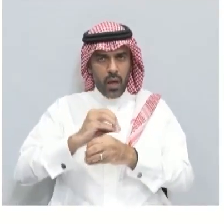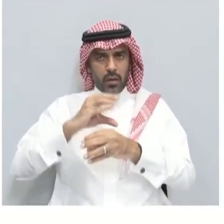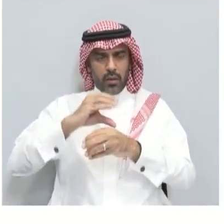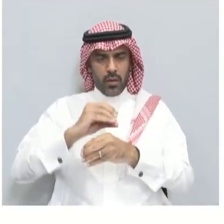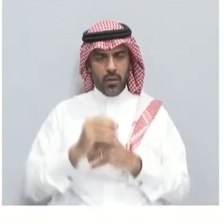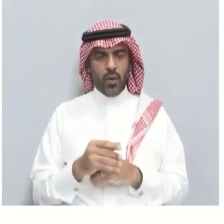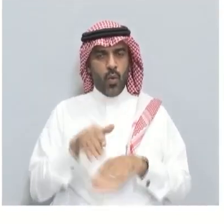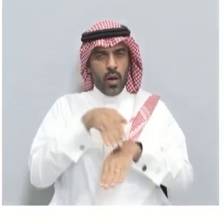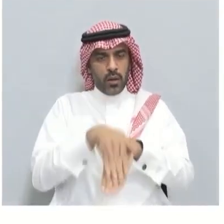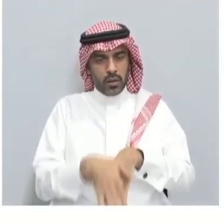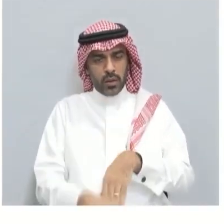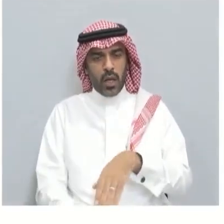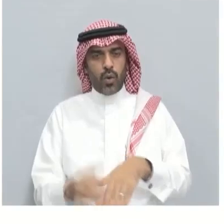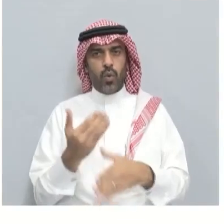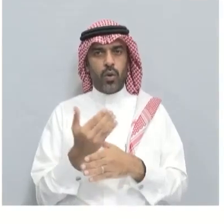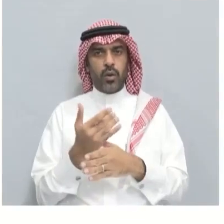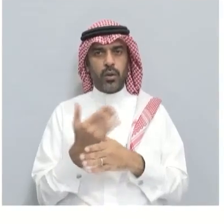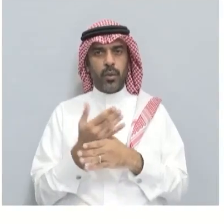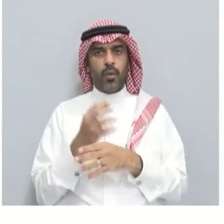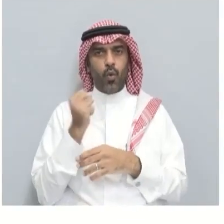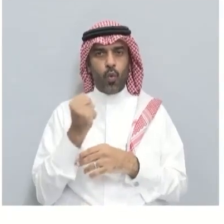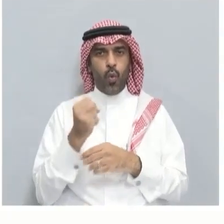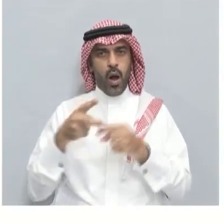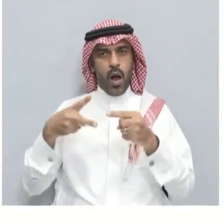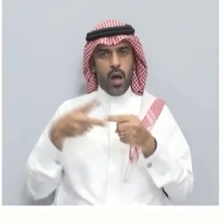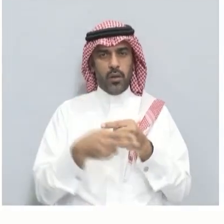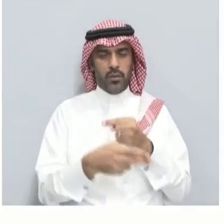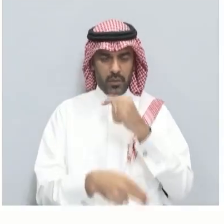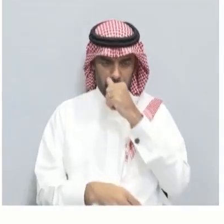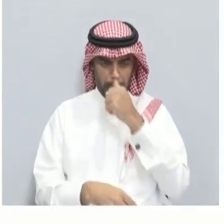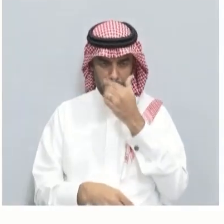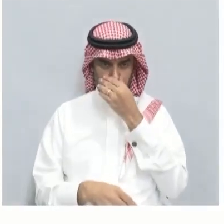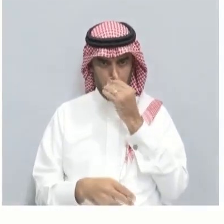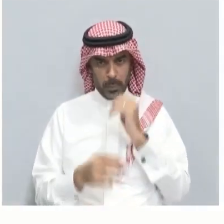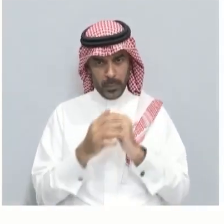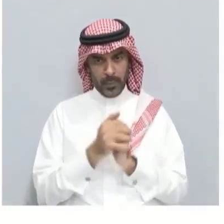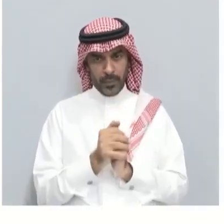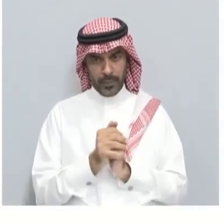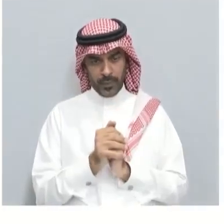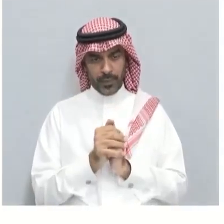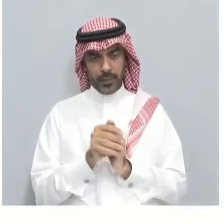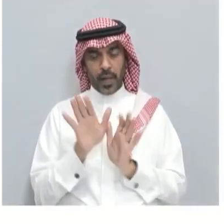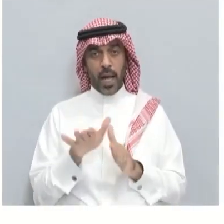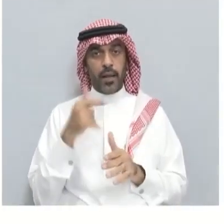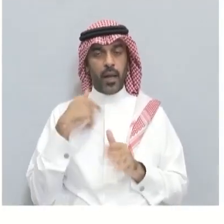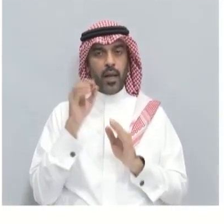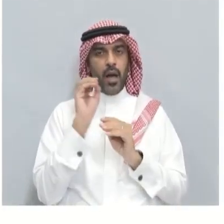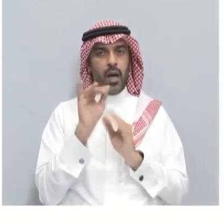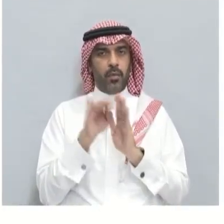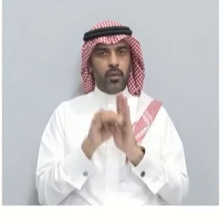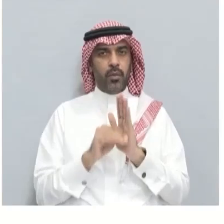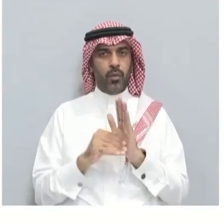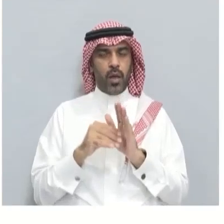صدع انزلاقي او جانبي هو قوه ماذا القص ايضا ذكرنا الموجات